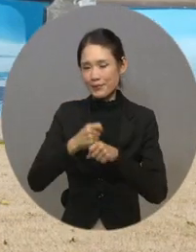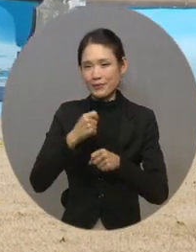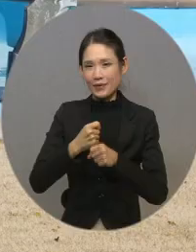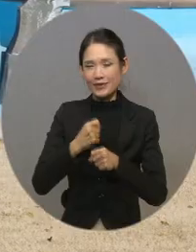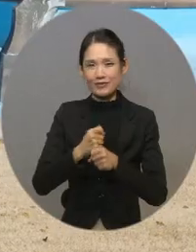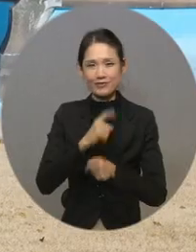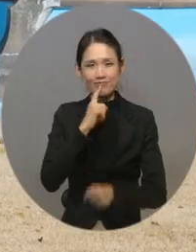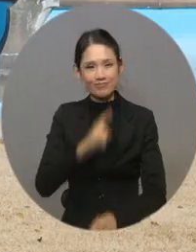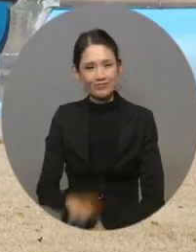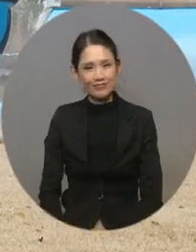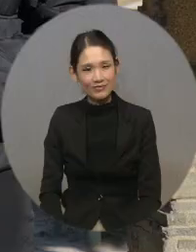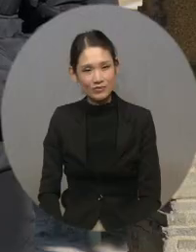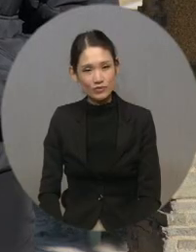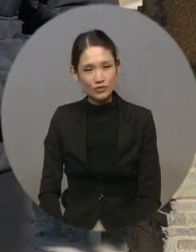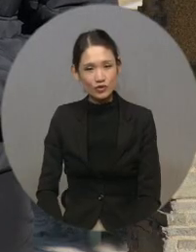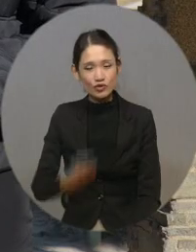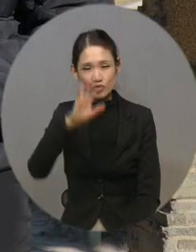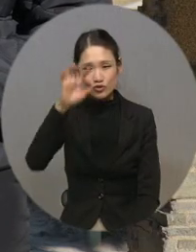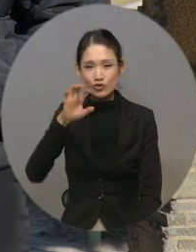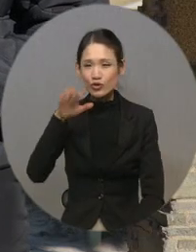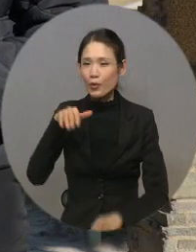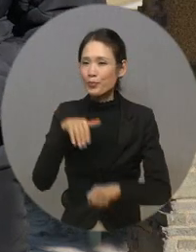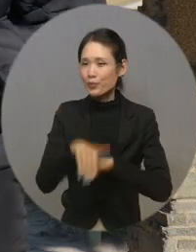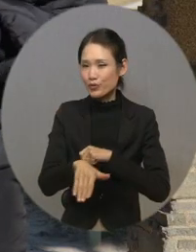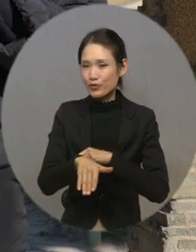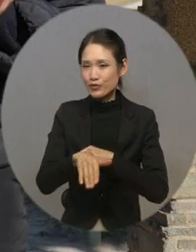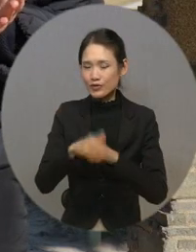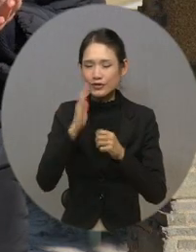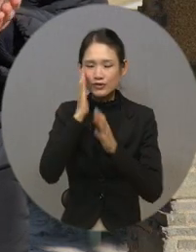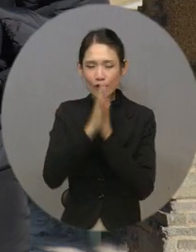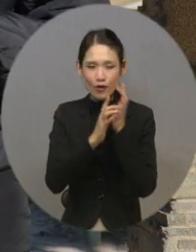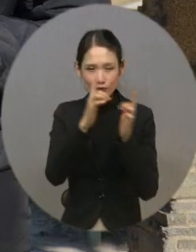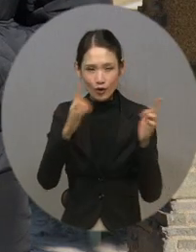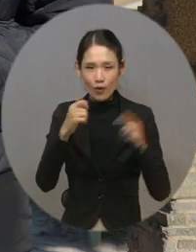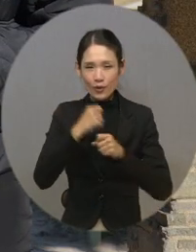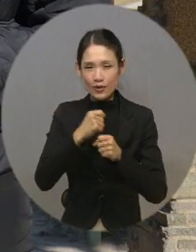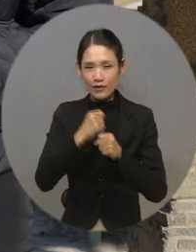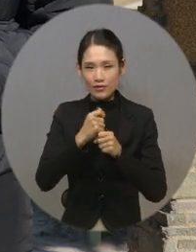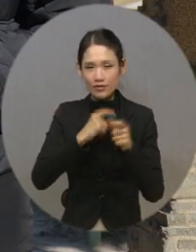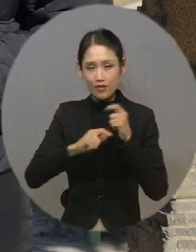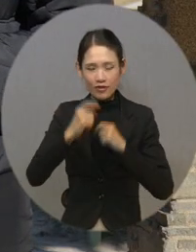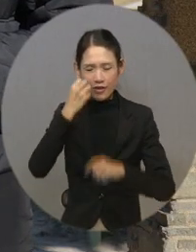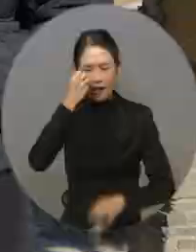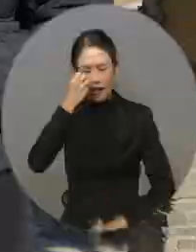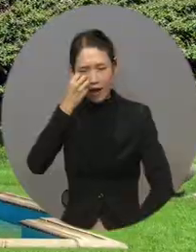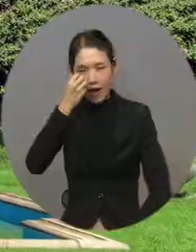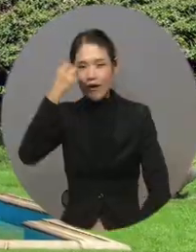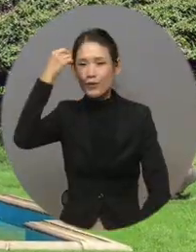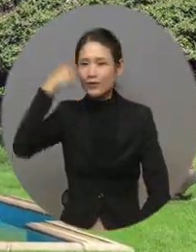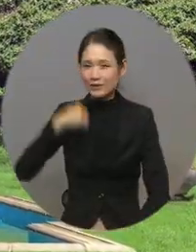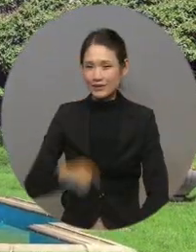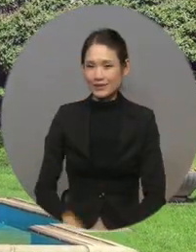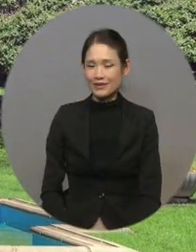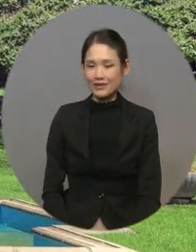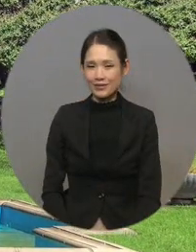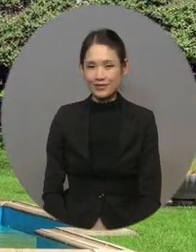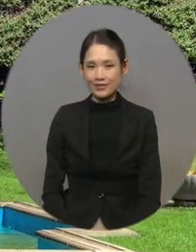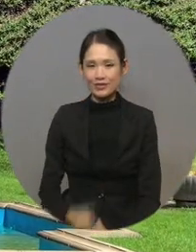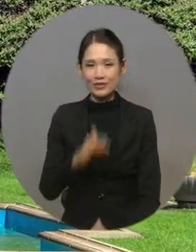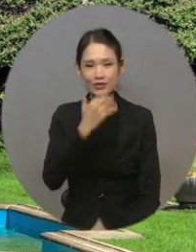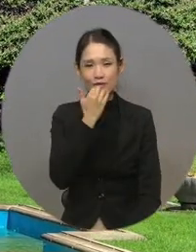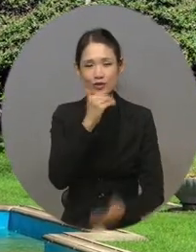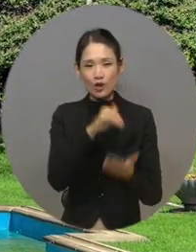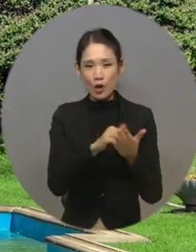합니다. 유럽풍 정원으로 꾸며져 있어서 굉장히 색다르고 또 이색적인 느낌을 주는 곳입니다.